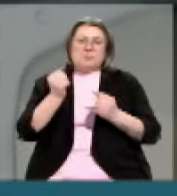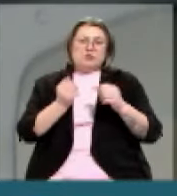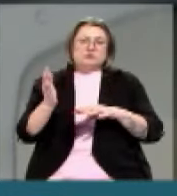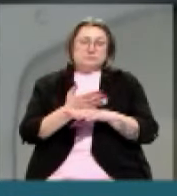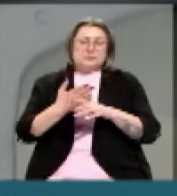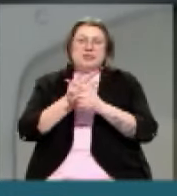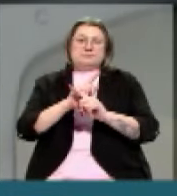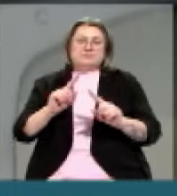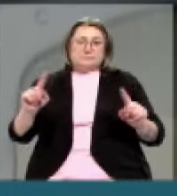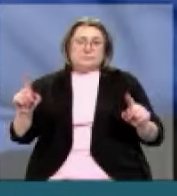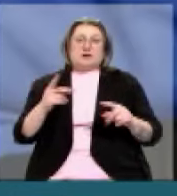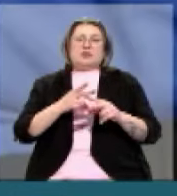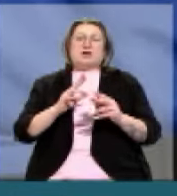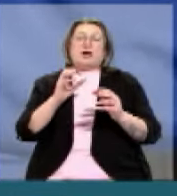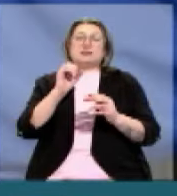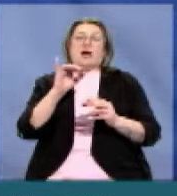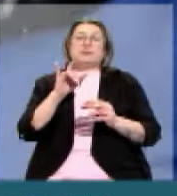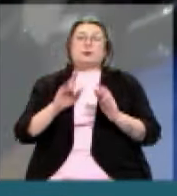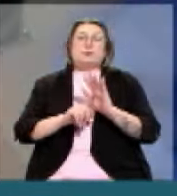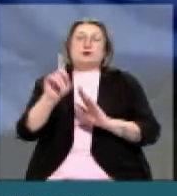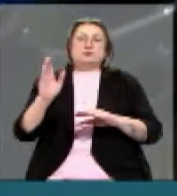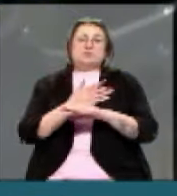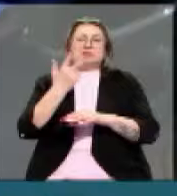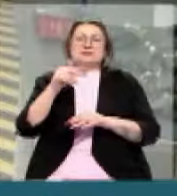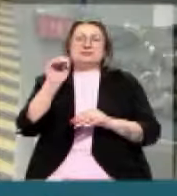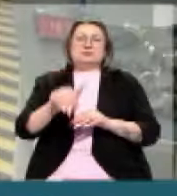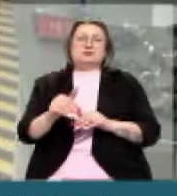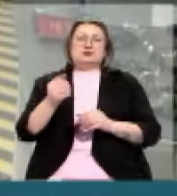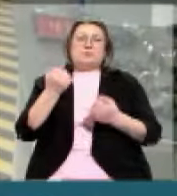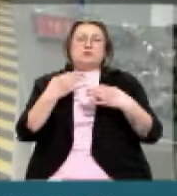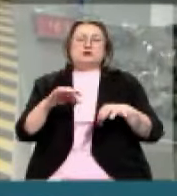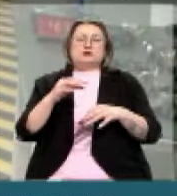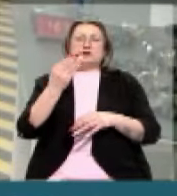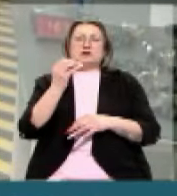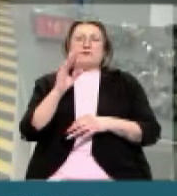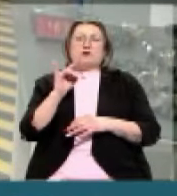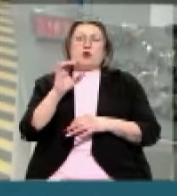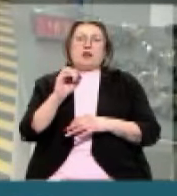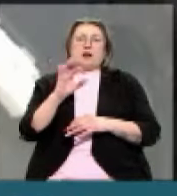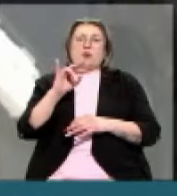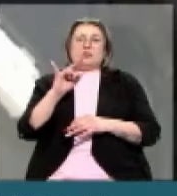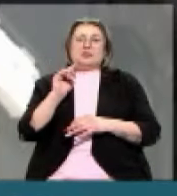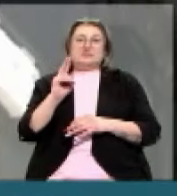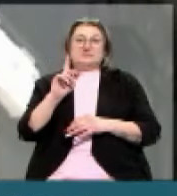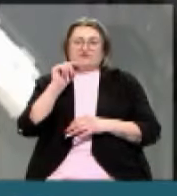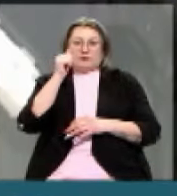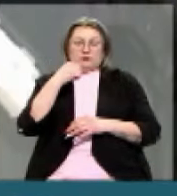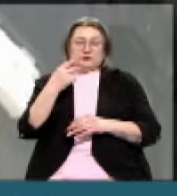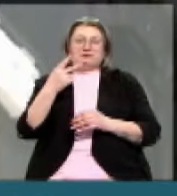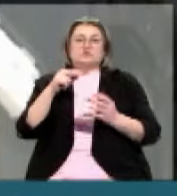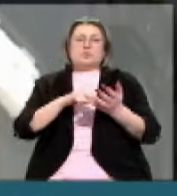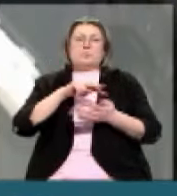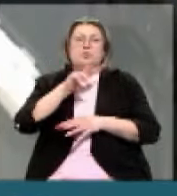жасау кәсіпорнында шығарылатын автокөлік модельдерінің қатары көбейіп келеді. Сарыарқа авто өнеркәсіп жауапкершілігі шектеулі